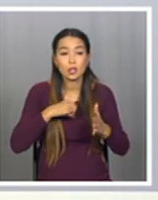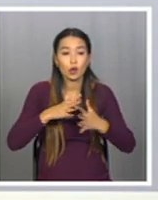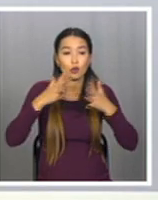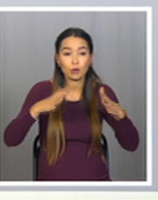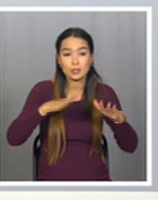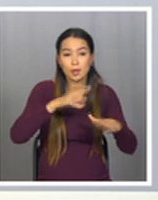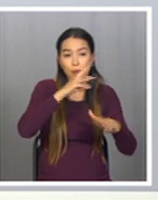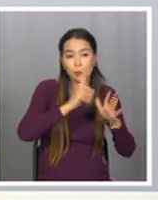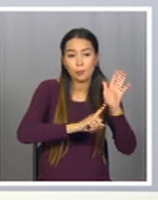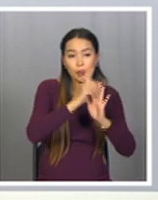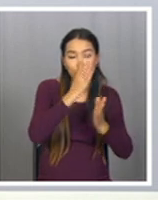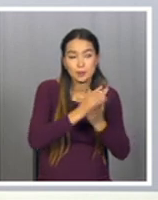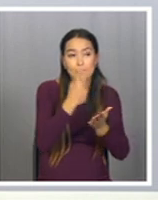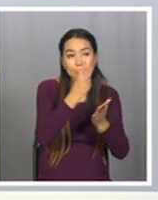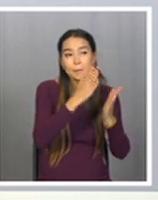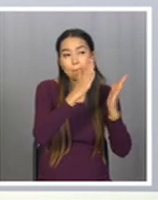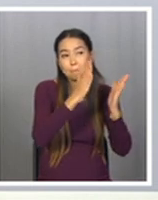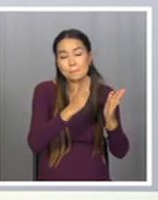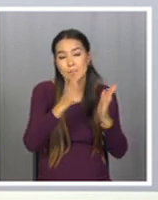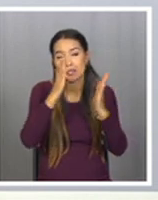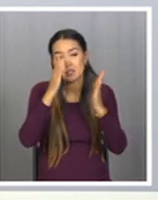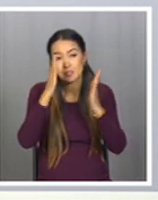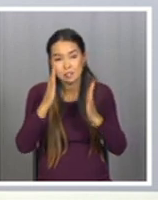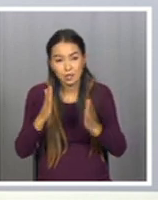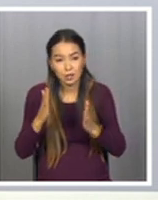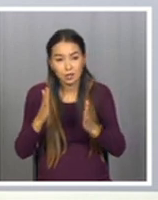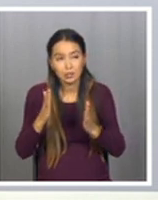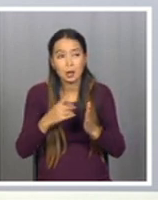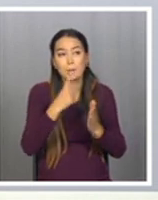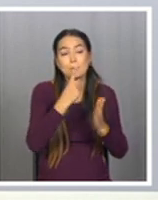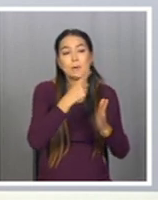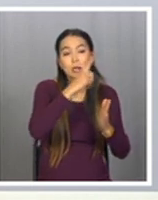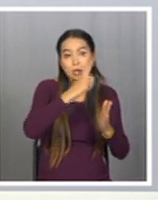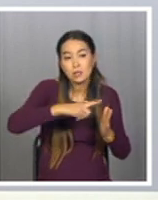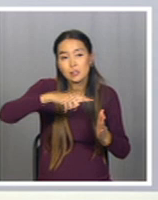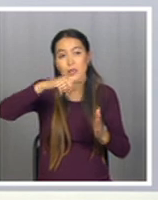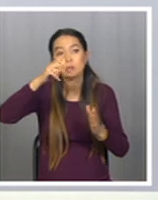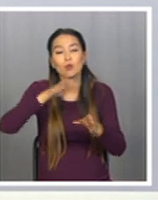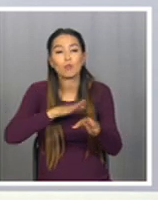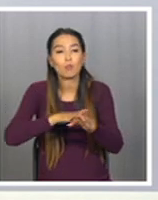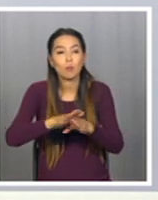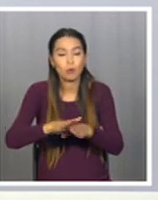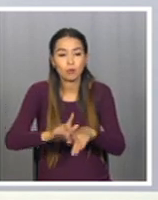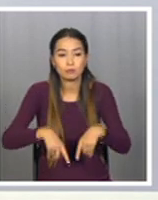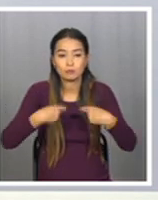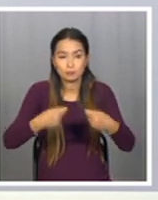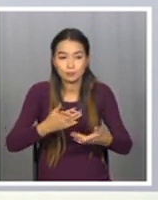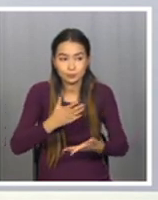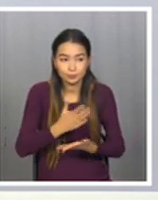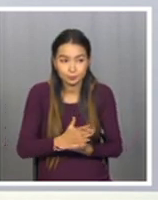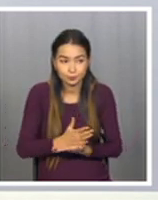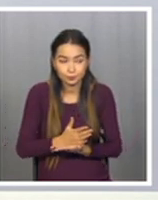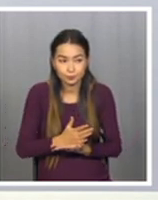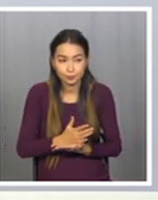бір период кезінде, міне мына жер бір период бізде, бір период кезінде ол бір толық тербеліс жасайды.